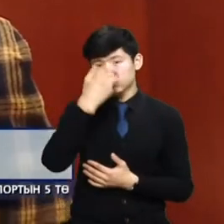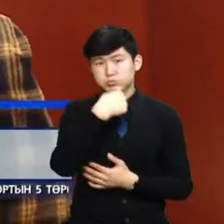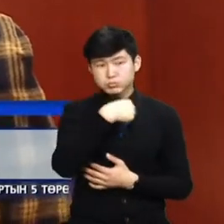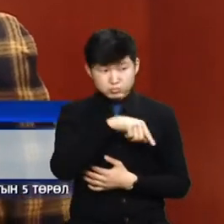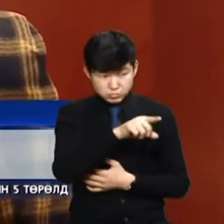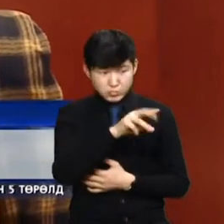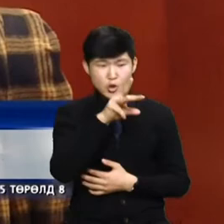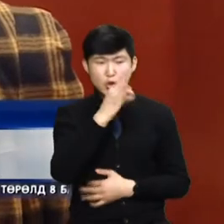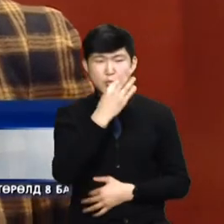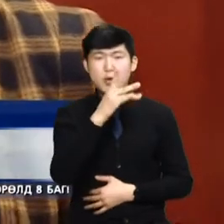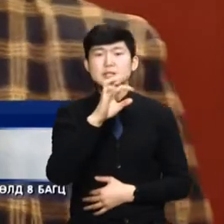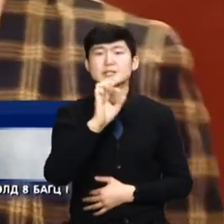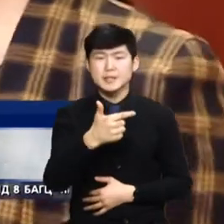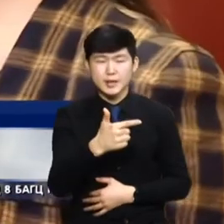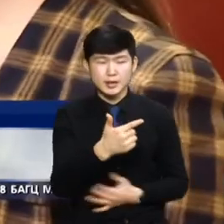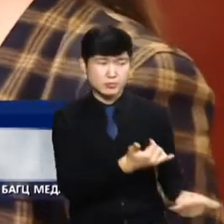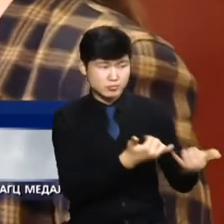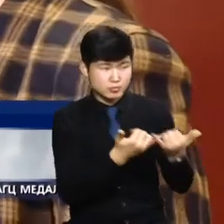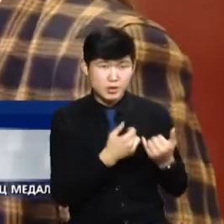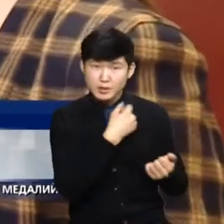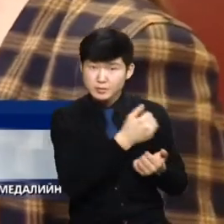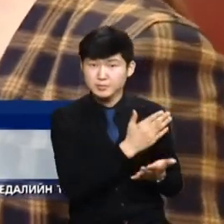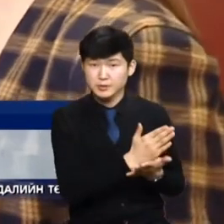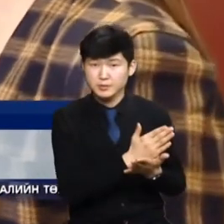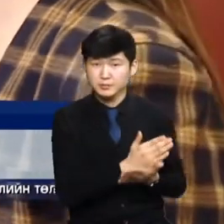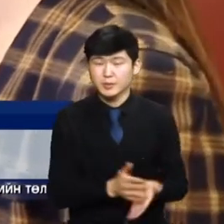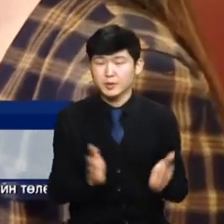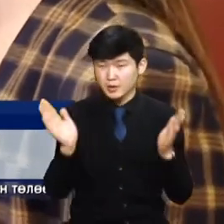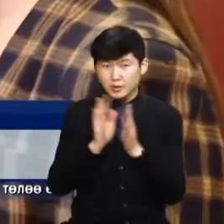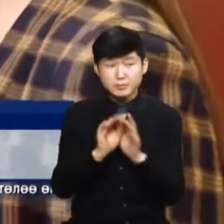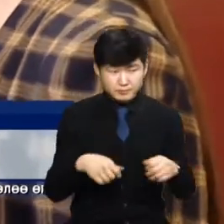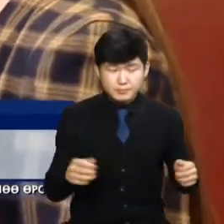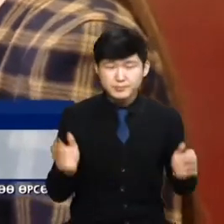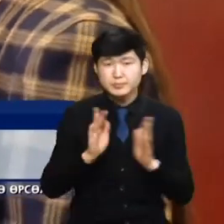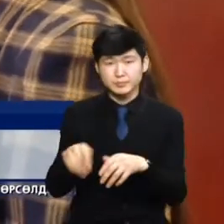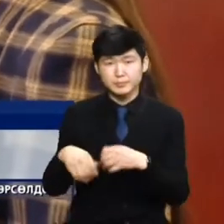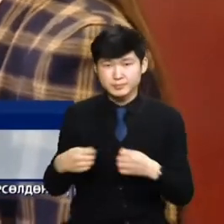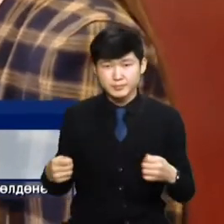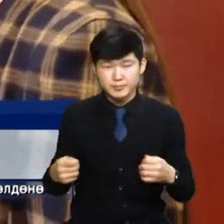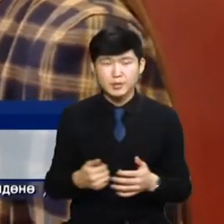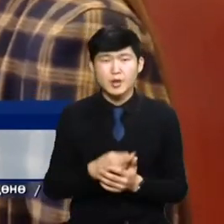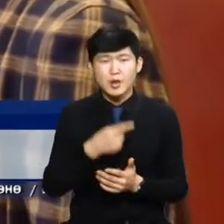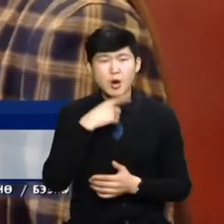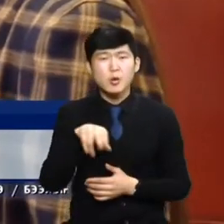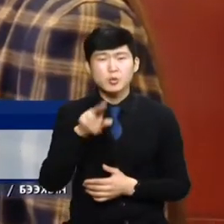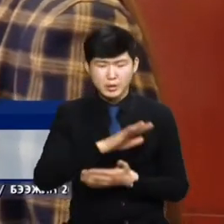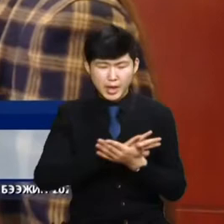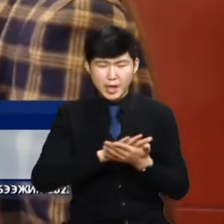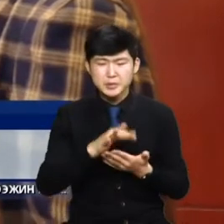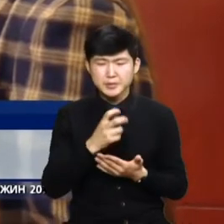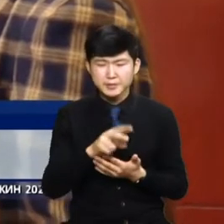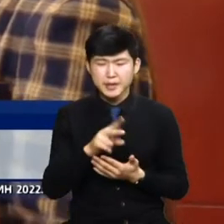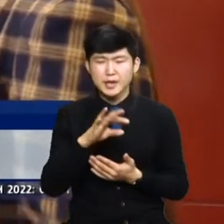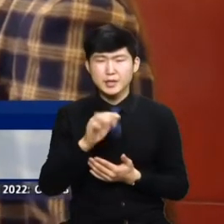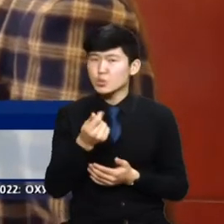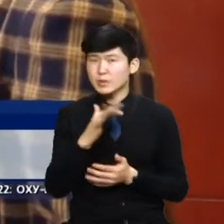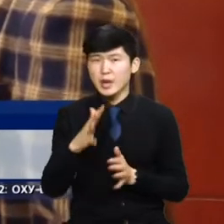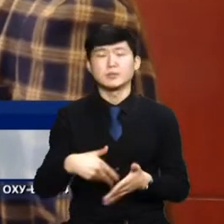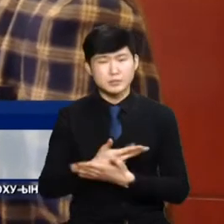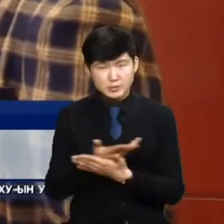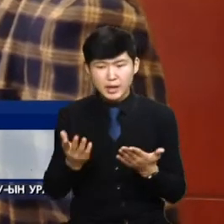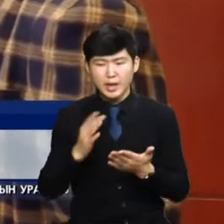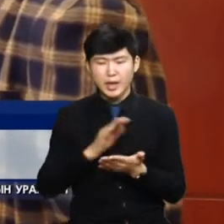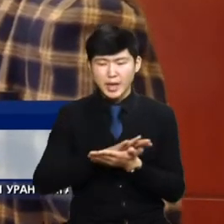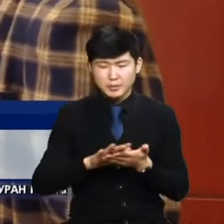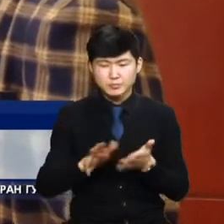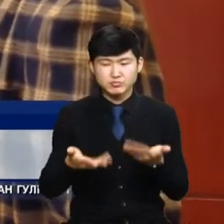гишүүн мөгтцэг өргөлдөө оролцоод байна. Арай мэд. За тэгэхээр октод ариун цэврийн хэрэглэл үнгүй тараах